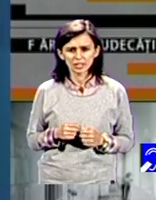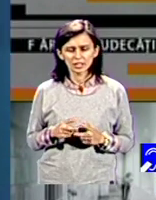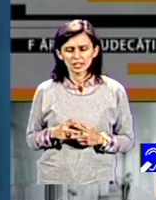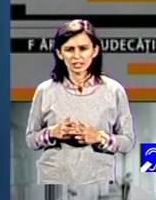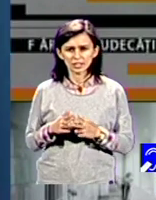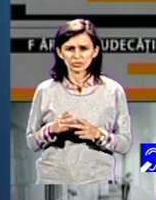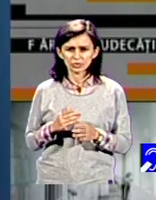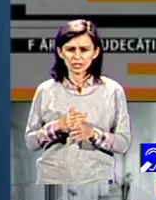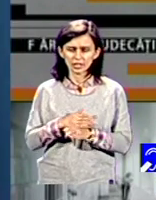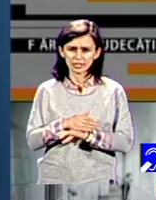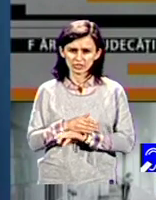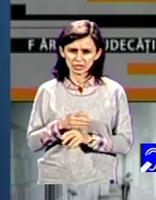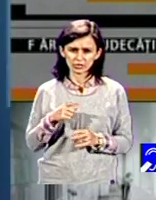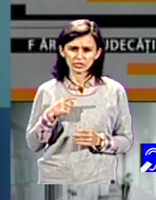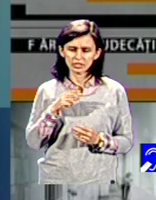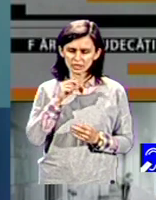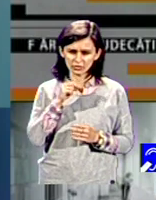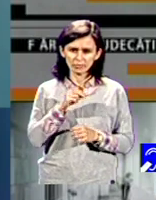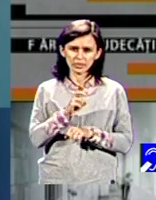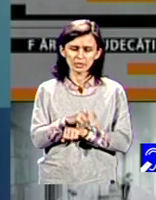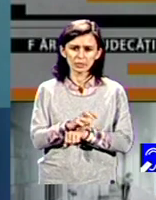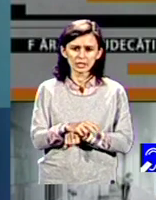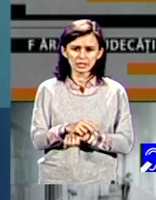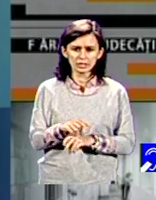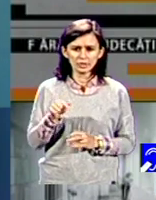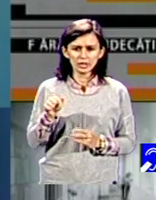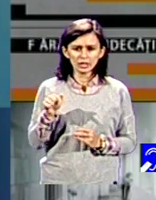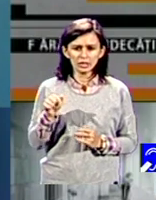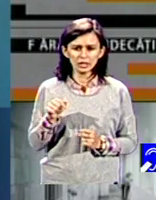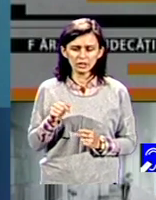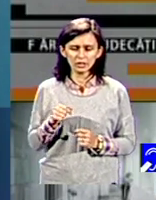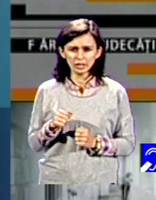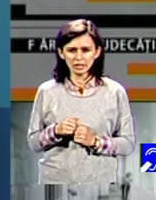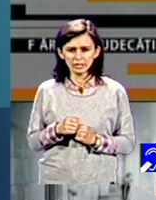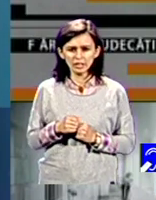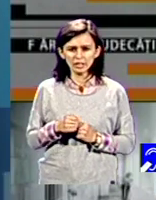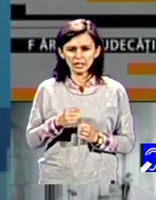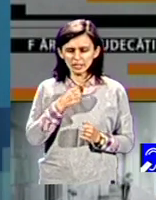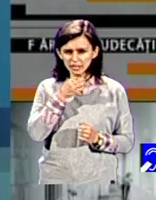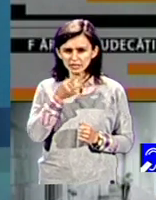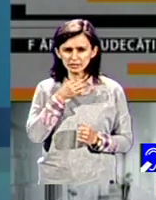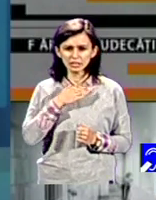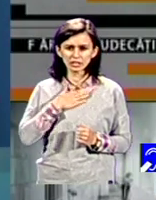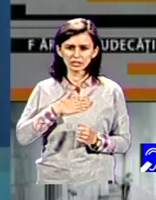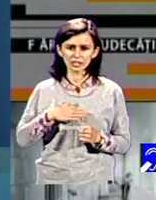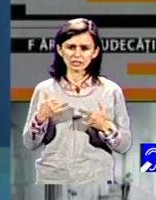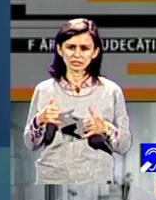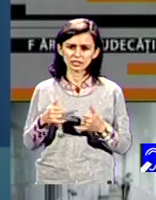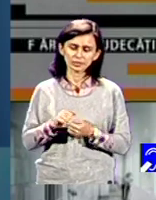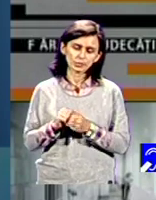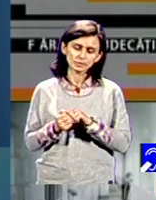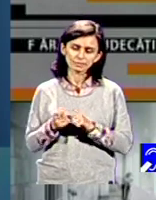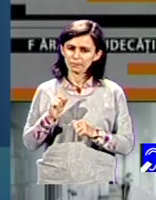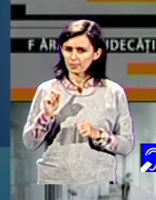ce e vorba de participarea lor nu de de a spune e dreptul meu și Doresc să mi se întâmple acest lucru Sau nu